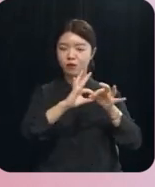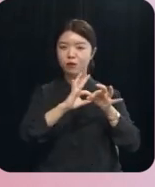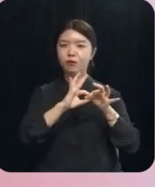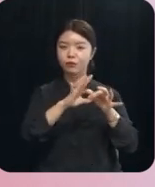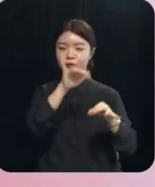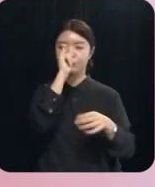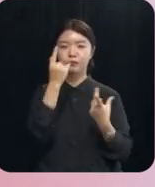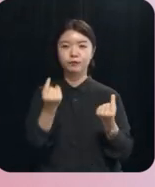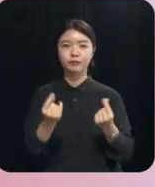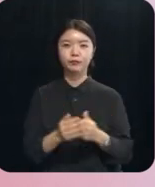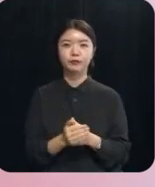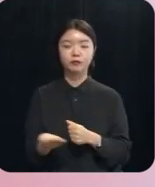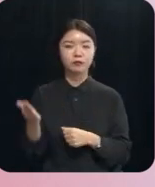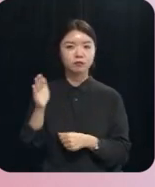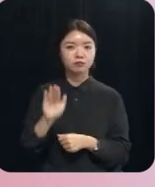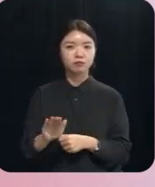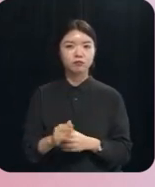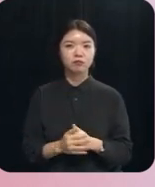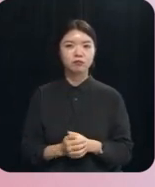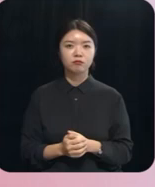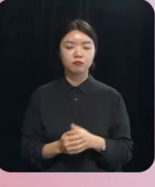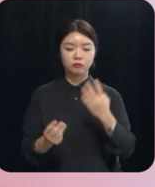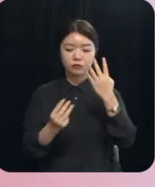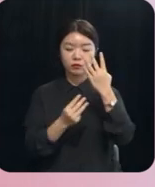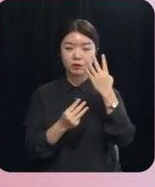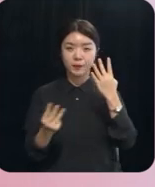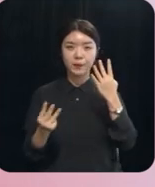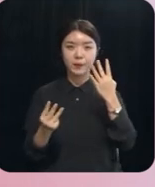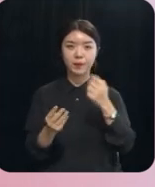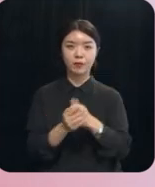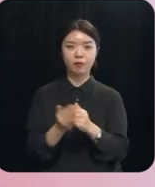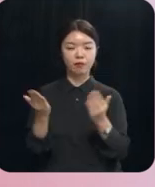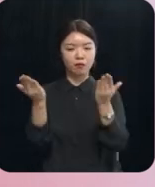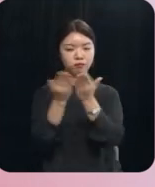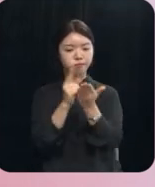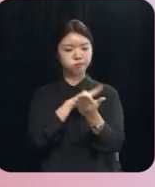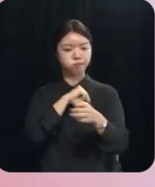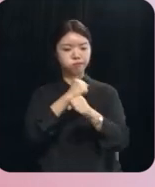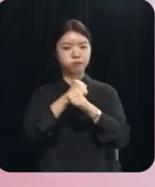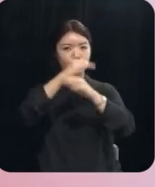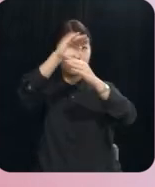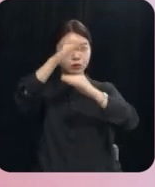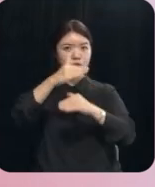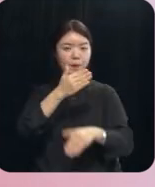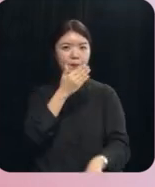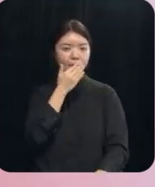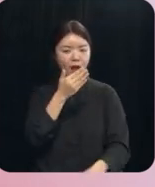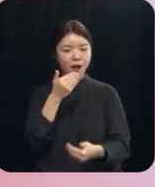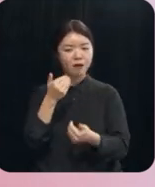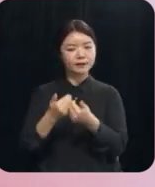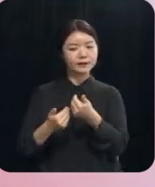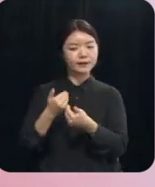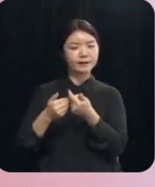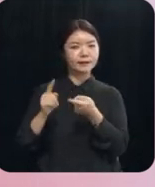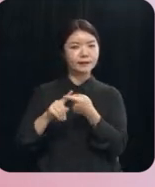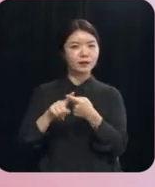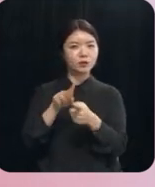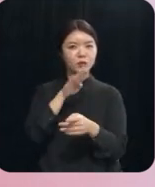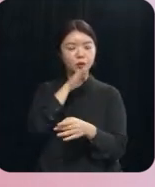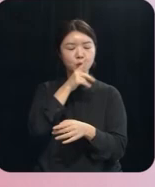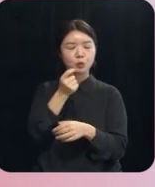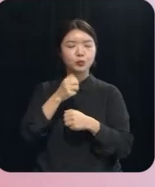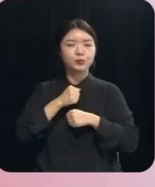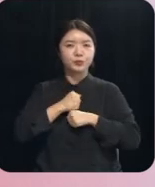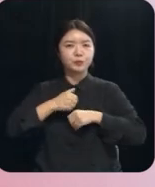있습니다. 하지만은 4.3의 정명을 하는 과정에서 있을 수 있는 갈등에 대해서는 매우 경계를 해야